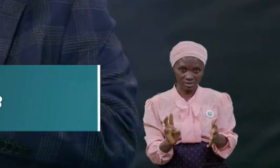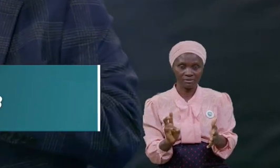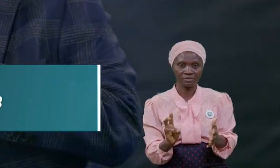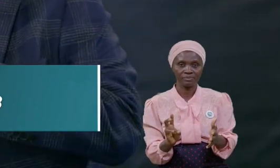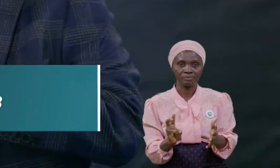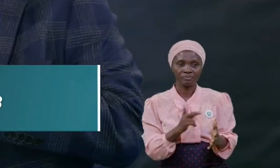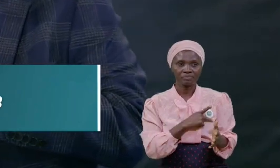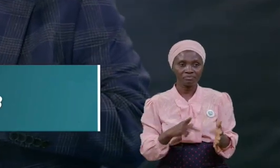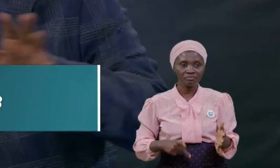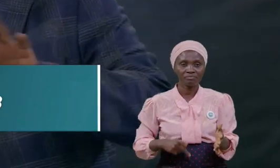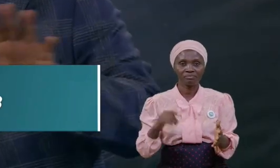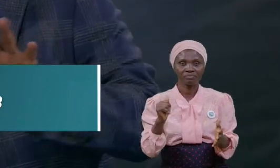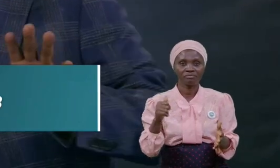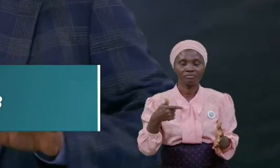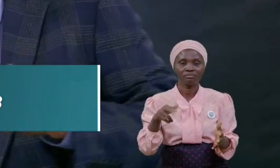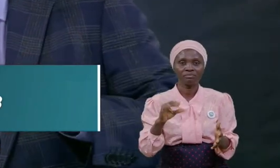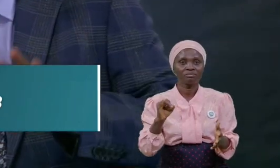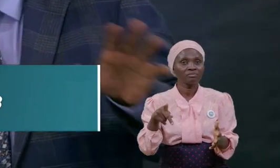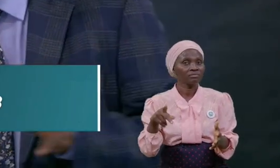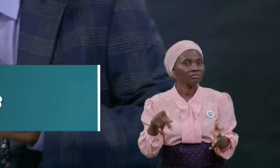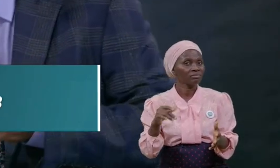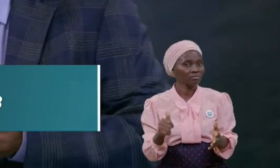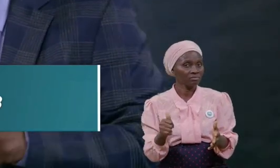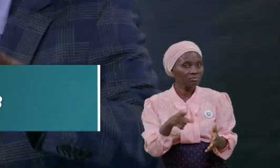Acte 26, 27.